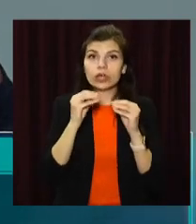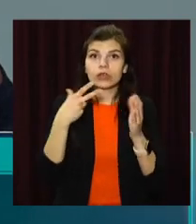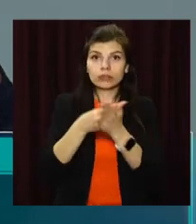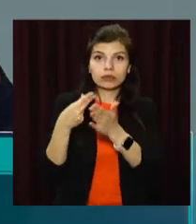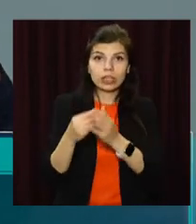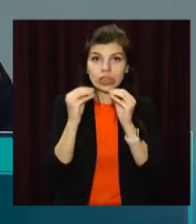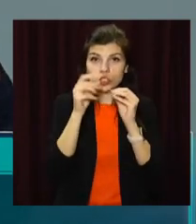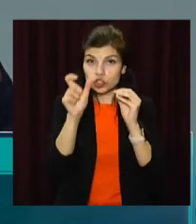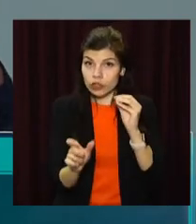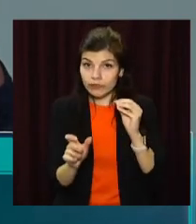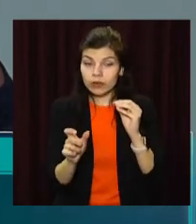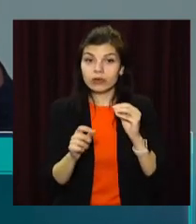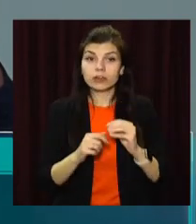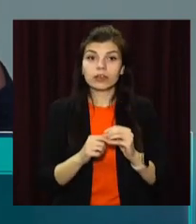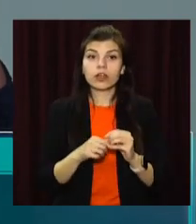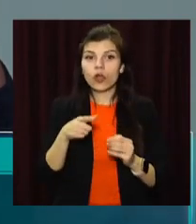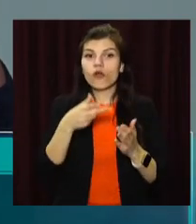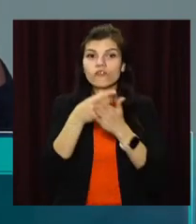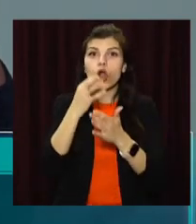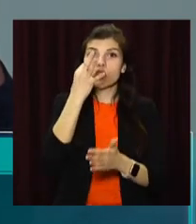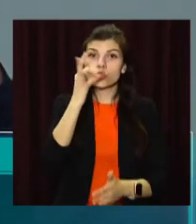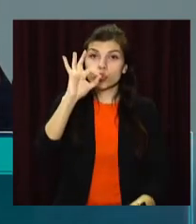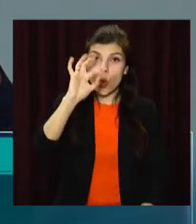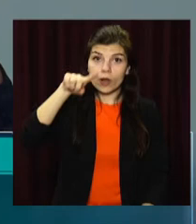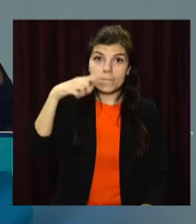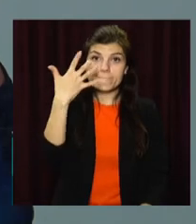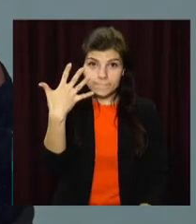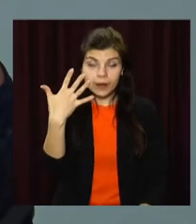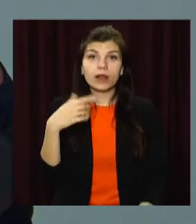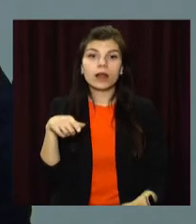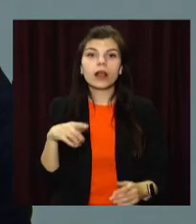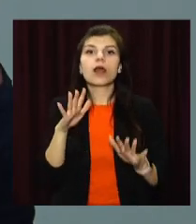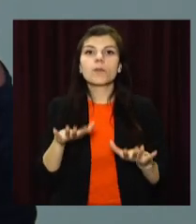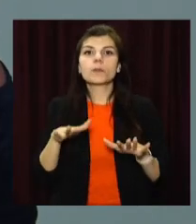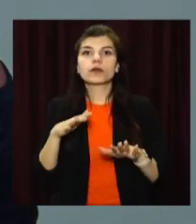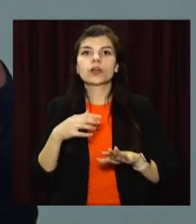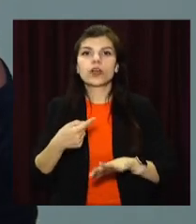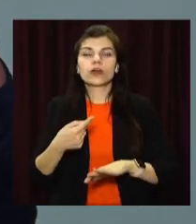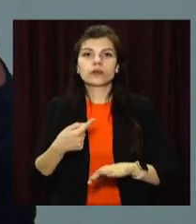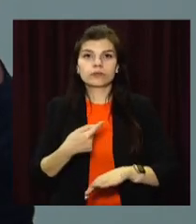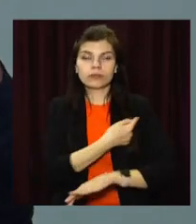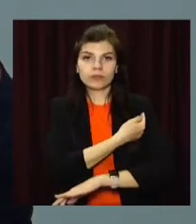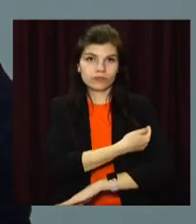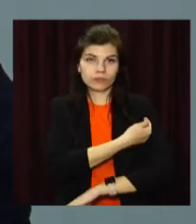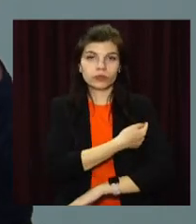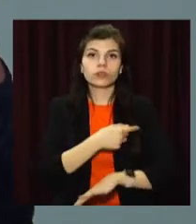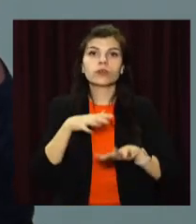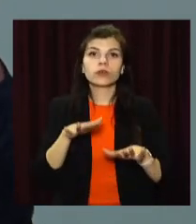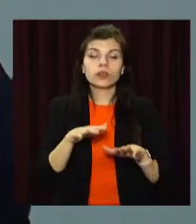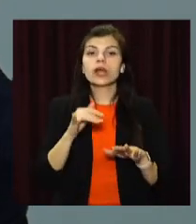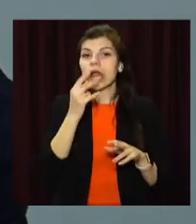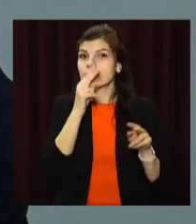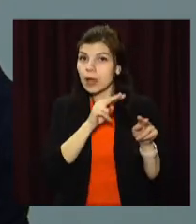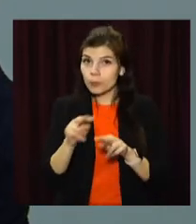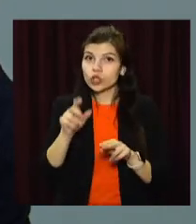10 человек. Вводим мы 0,5 мл в дельтовидную мышцу внутримышечно. І обов'язково наблюдення